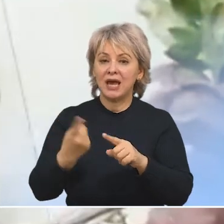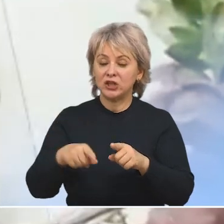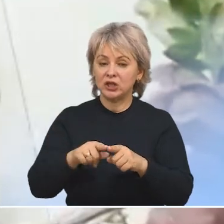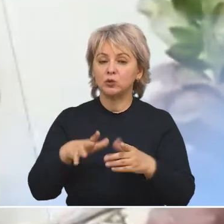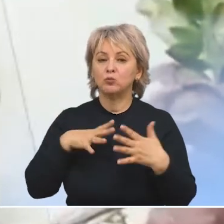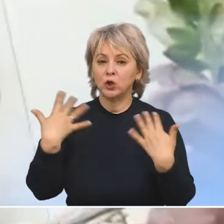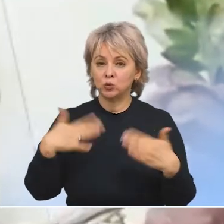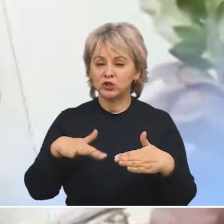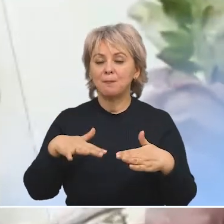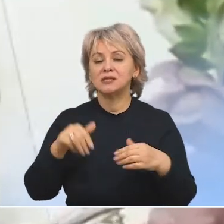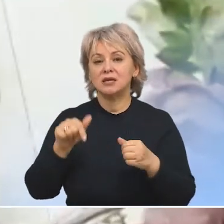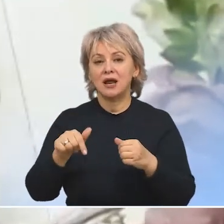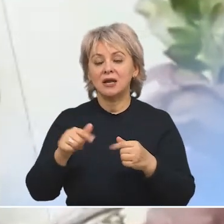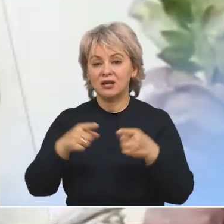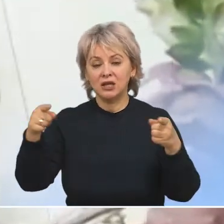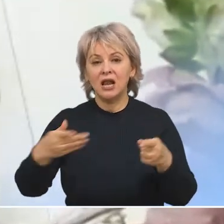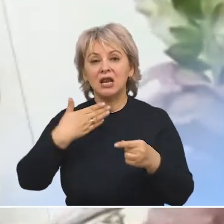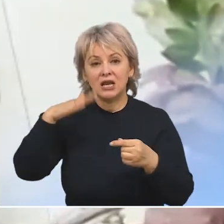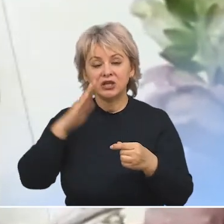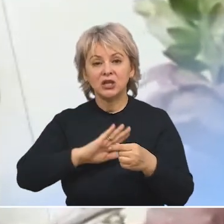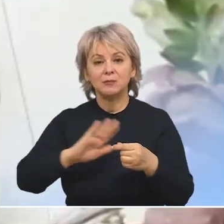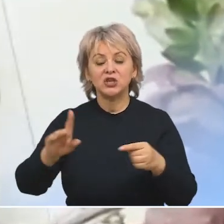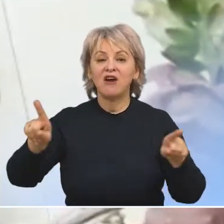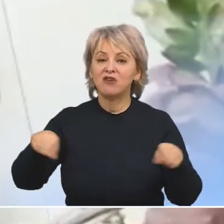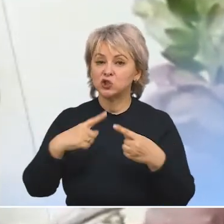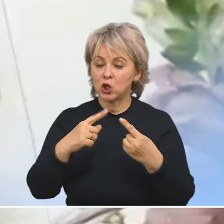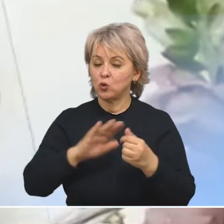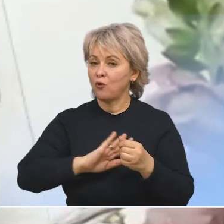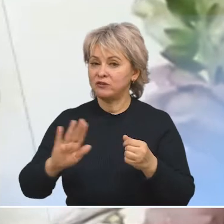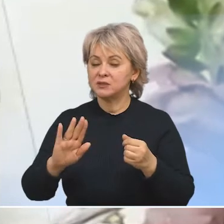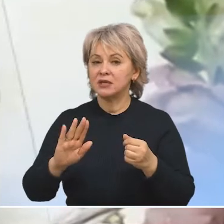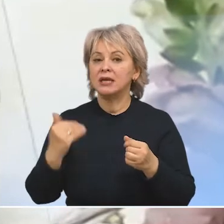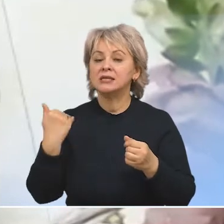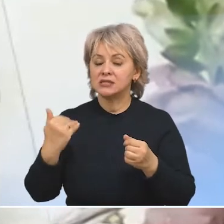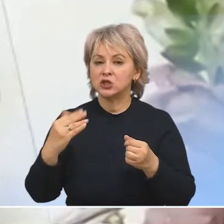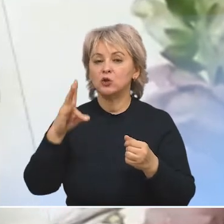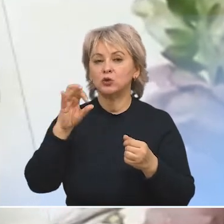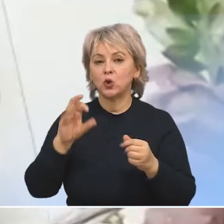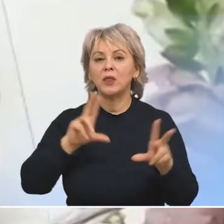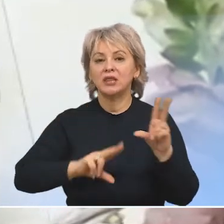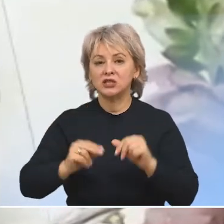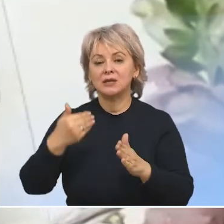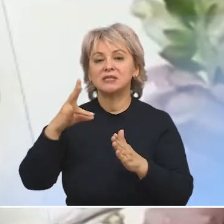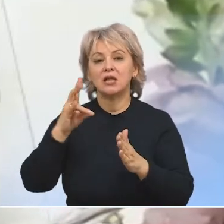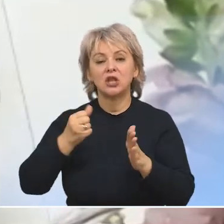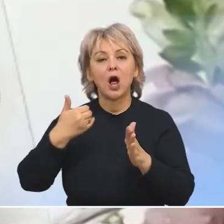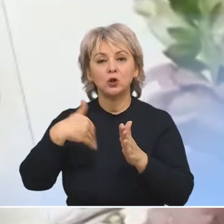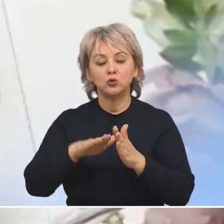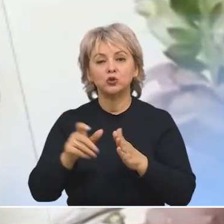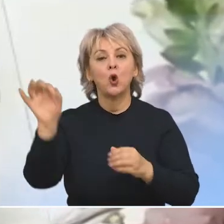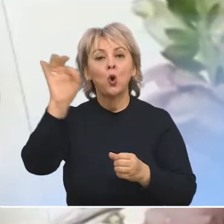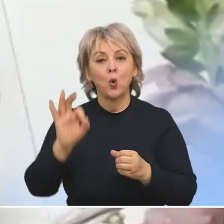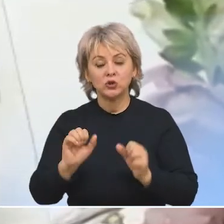уже потеряли летний и уже не восстановимся с ним, но надеемся на осень.